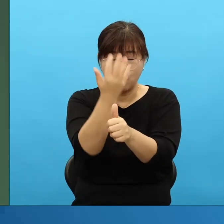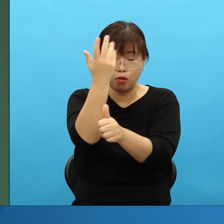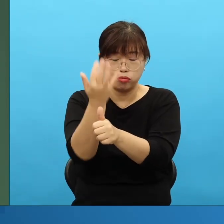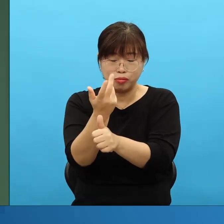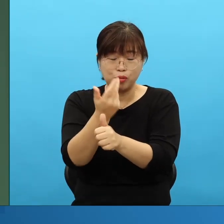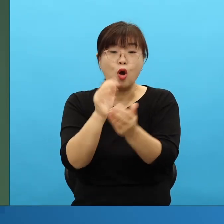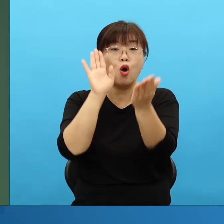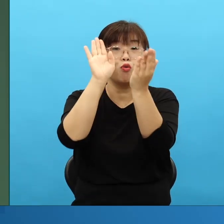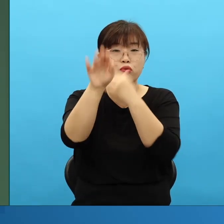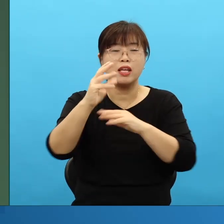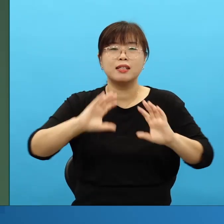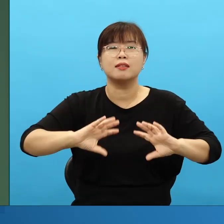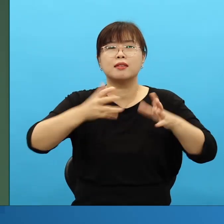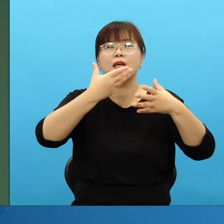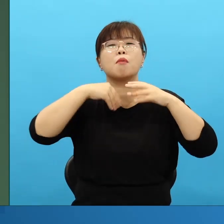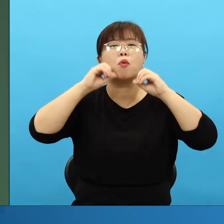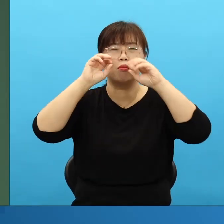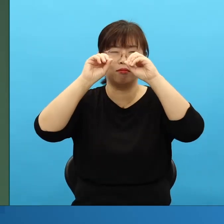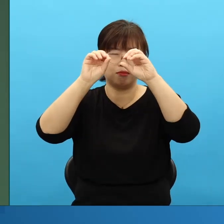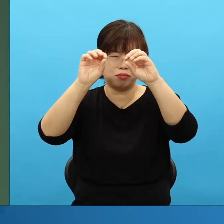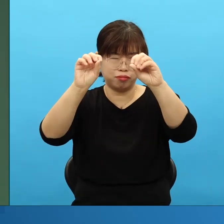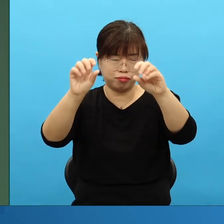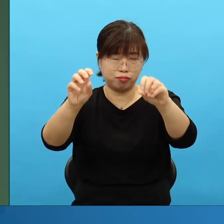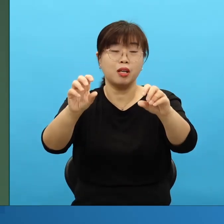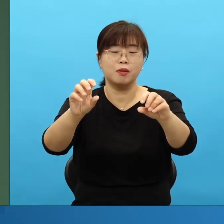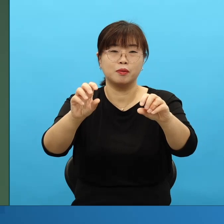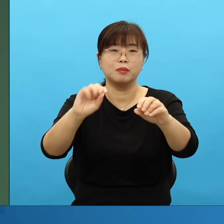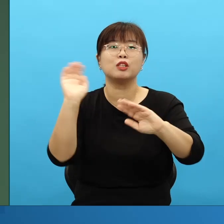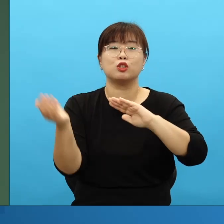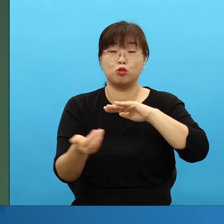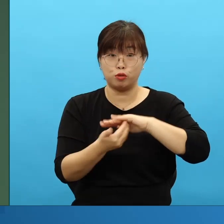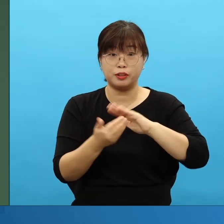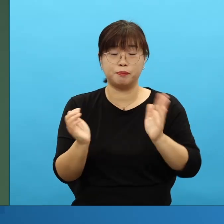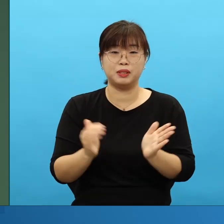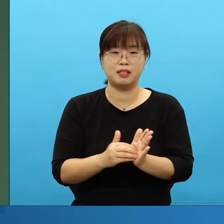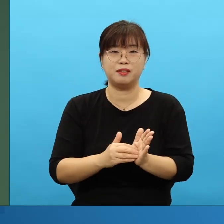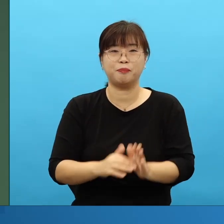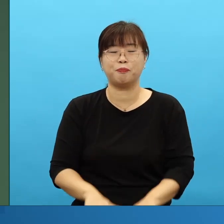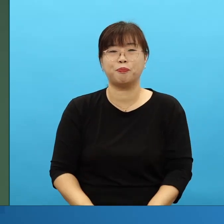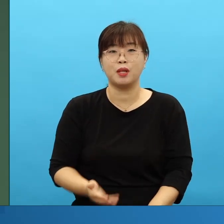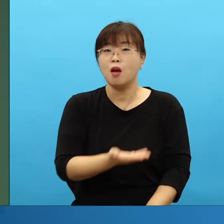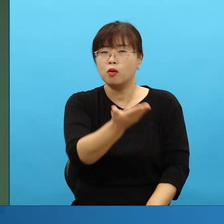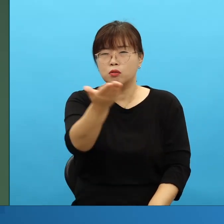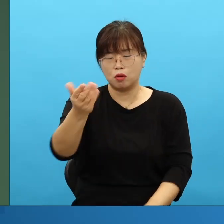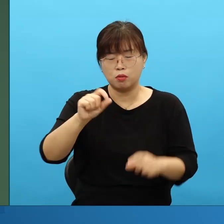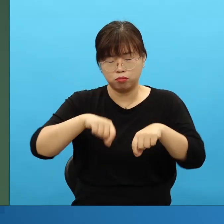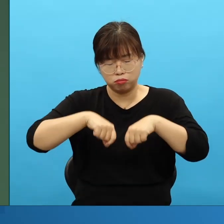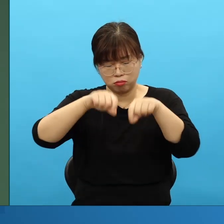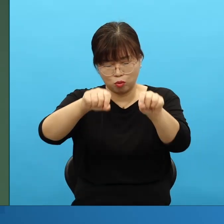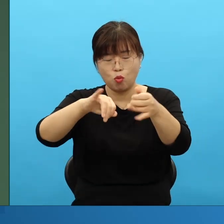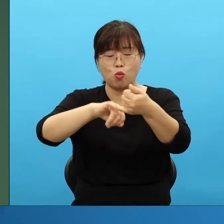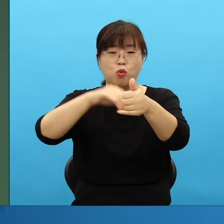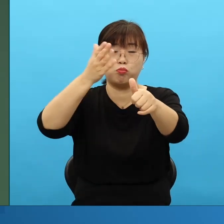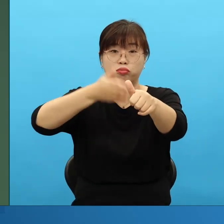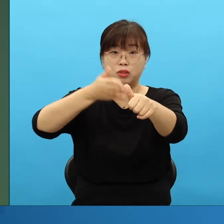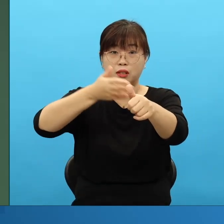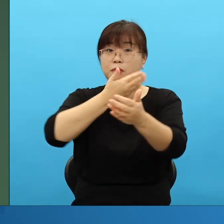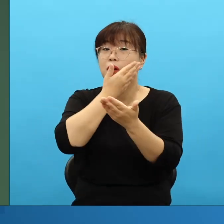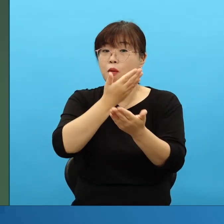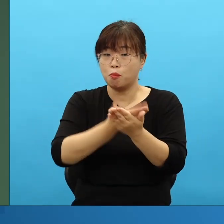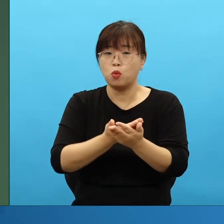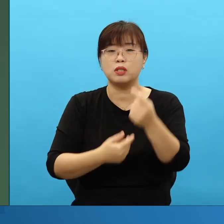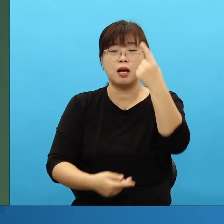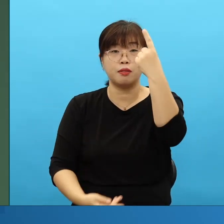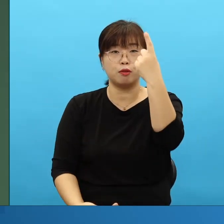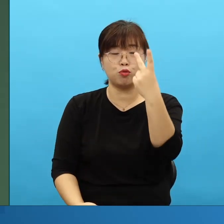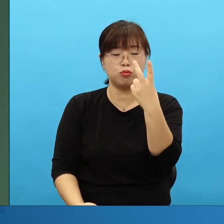저는 여러분이 이 축복을 누리고 이거 기도 시작하시라. That's what I'm trying to tell you. You must enjoy this. You must